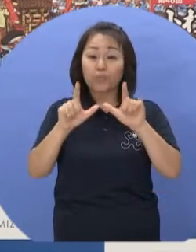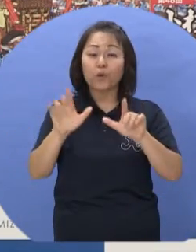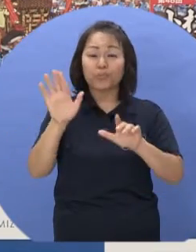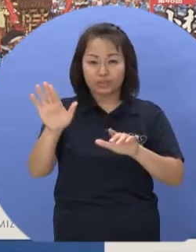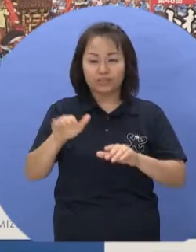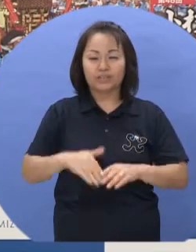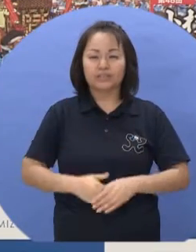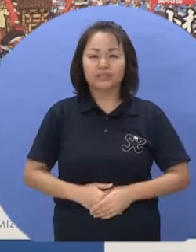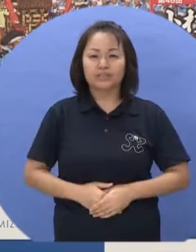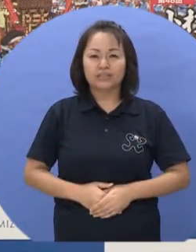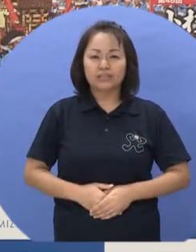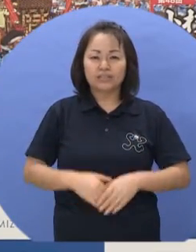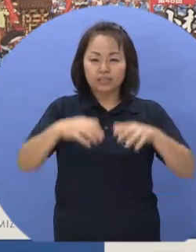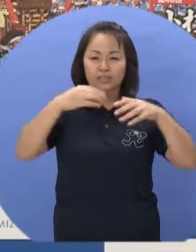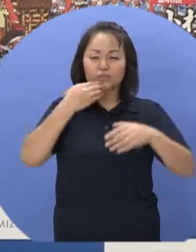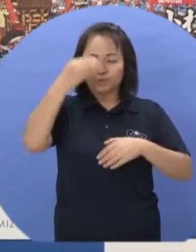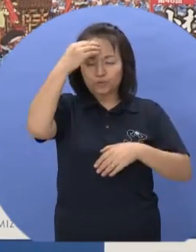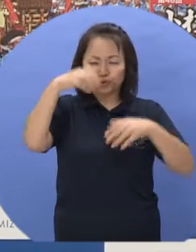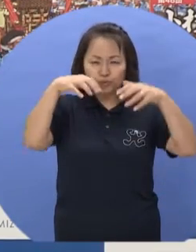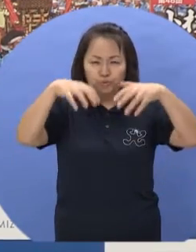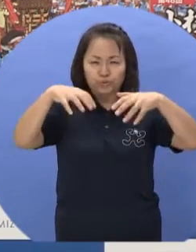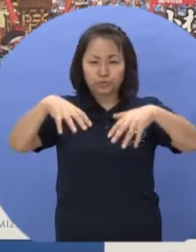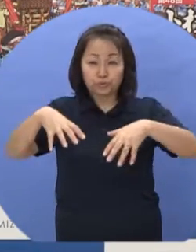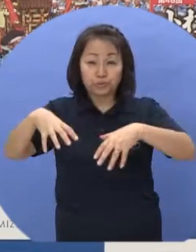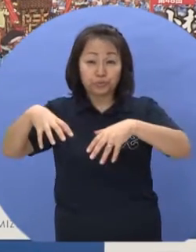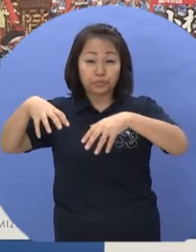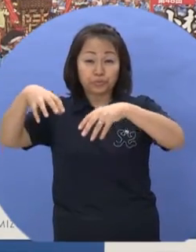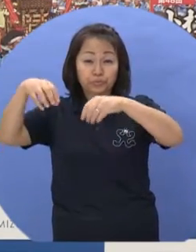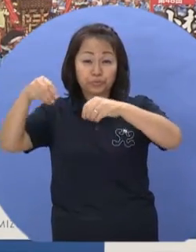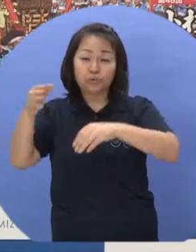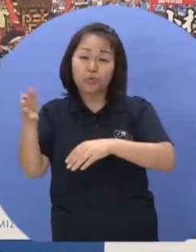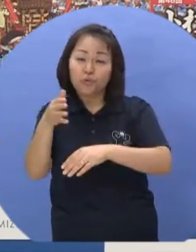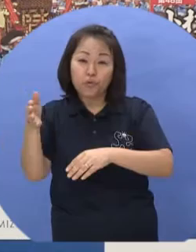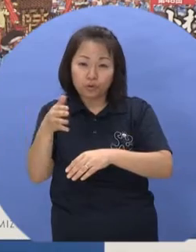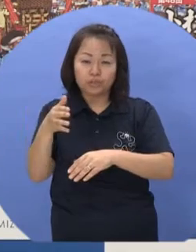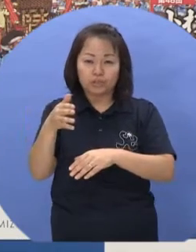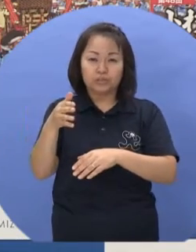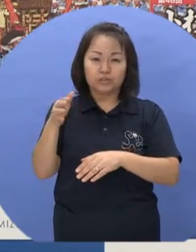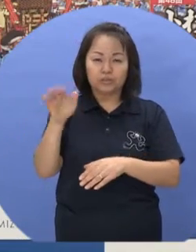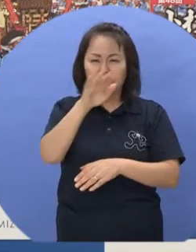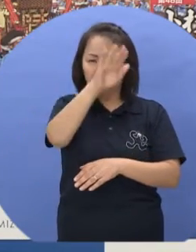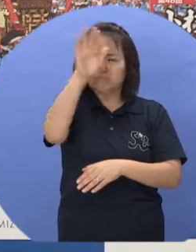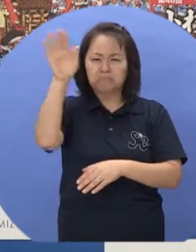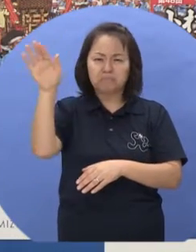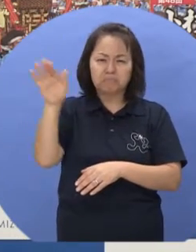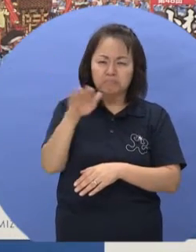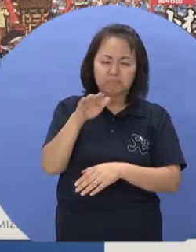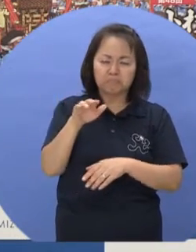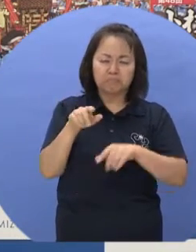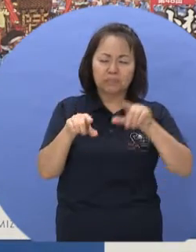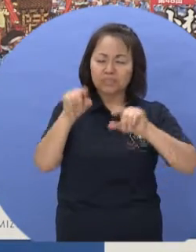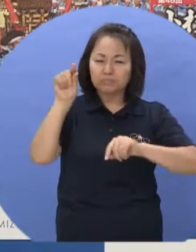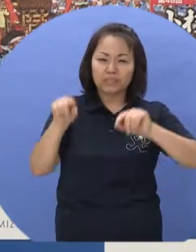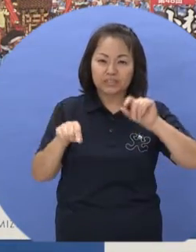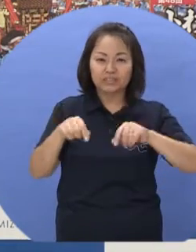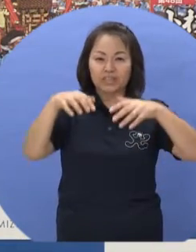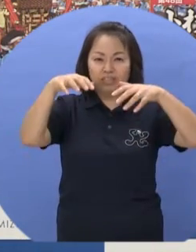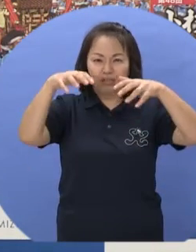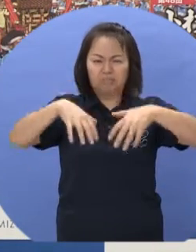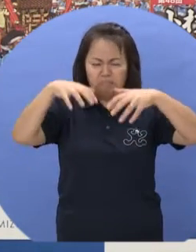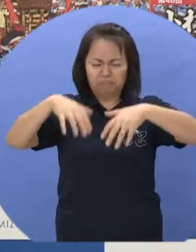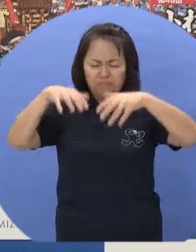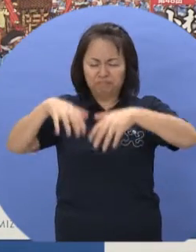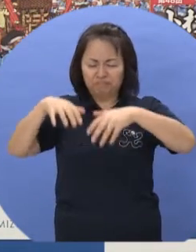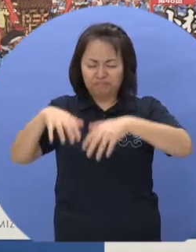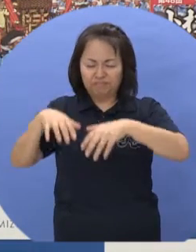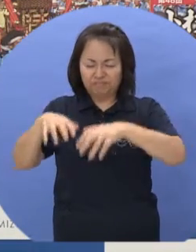けの間近にはですね、大気の状態が不安定になりがちであると、そういったことから大雨が降ることも多い